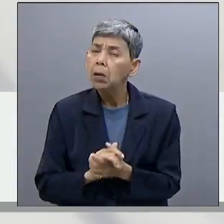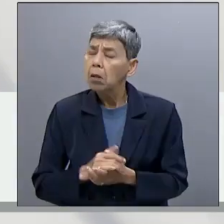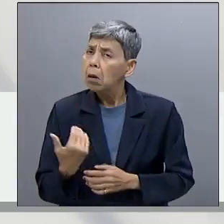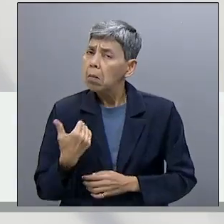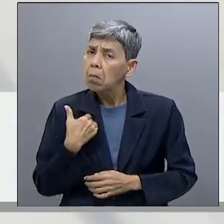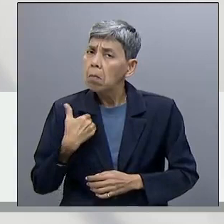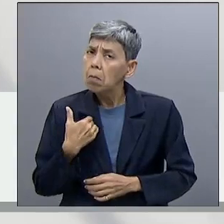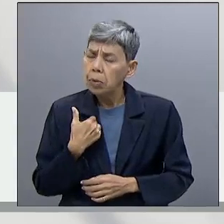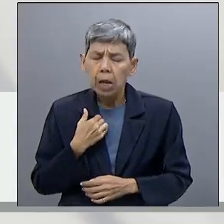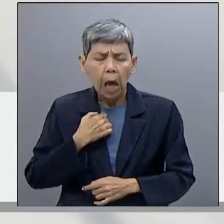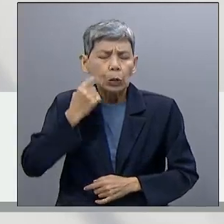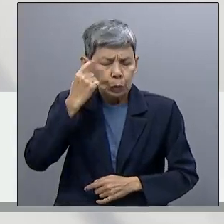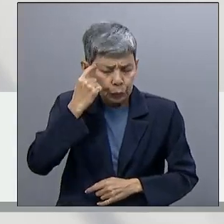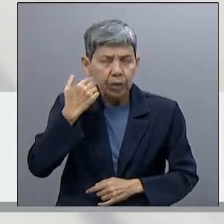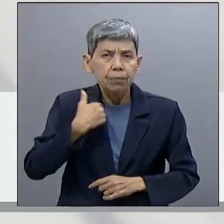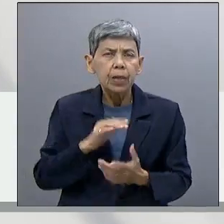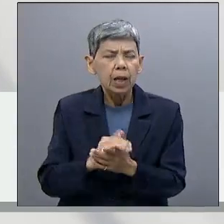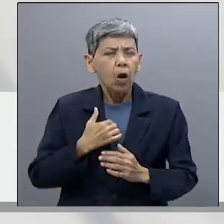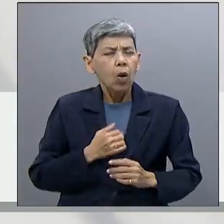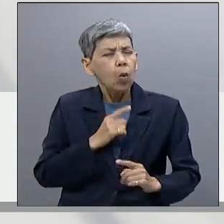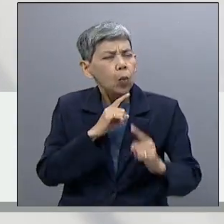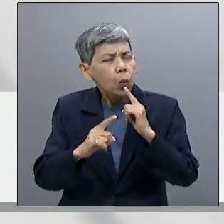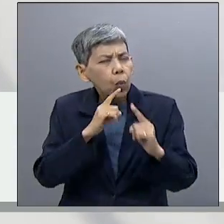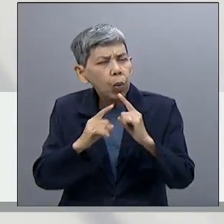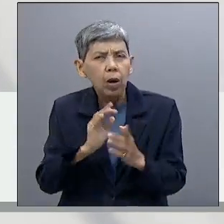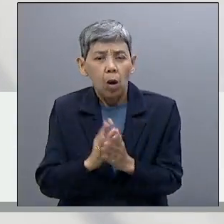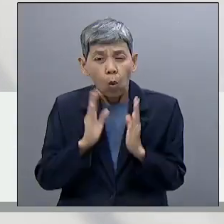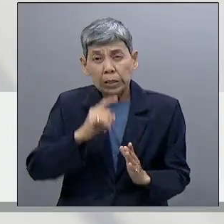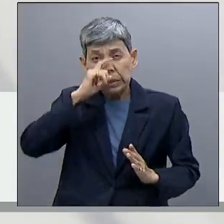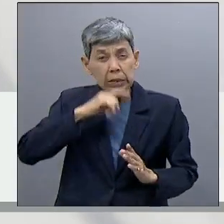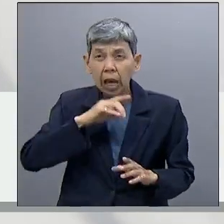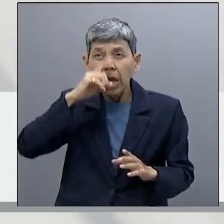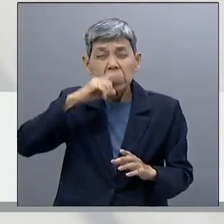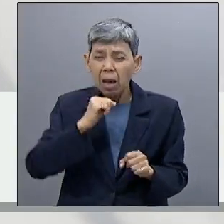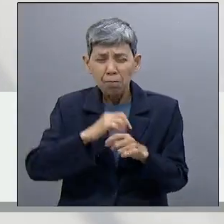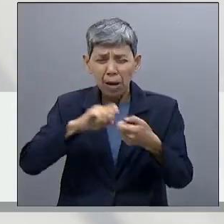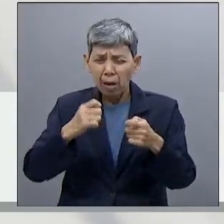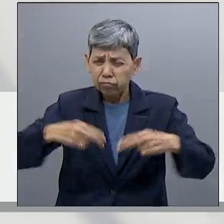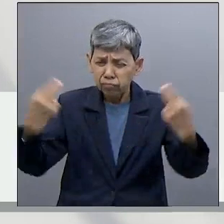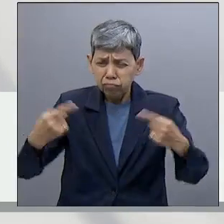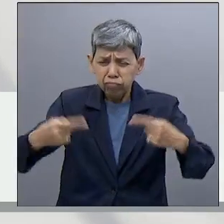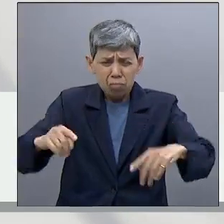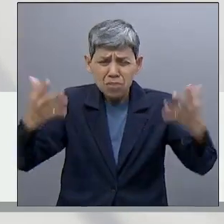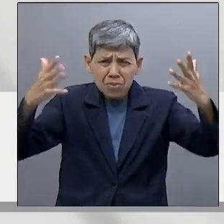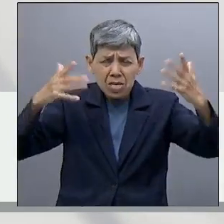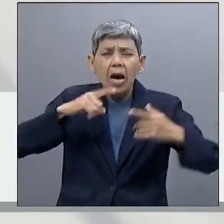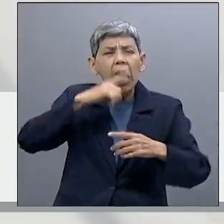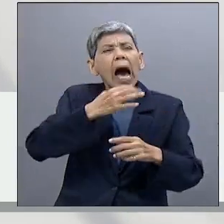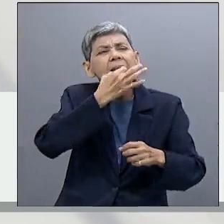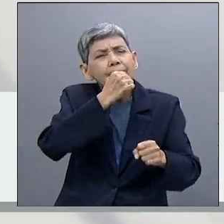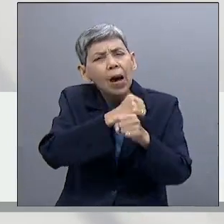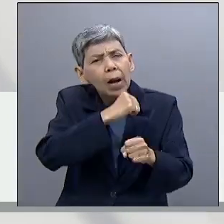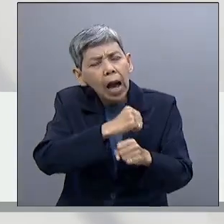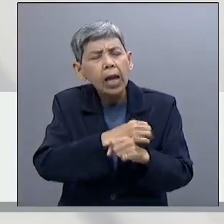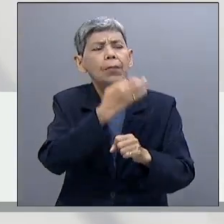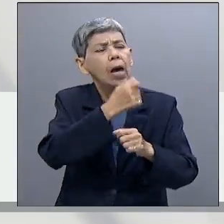อย่างที่เราก็รับทราบกันแล้วก็พยายามพูดกันเสมอว่าจริงๆแรงงานไทยก็คือไม่ได้เป็นคู่ขัดแย้งโดยตรงแล้วเพียงแต่ว่าคืออาจจะ